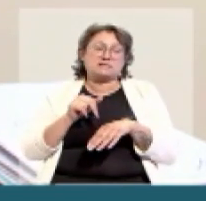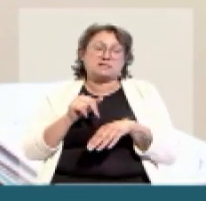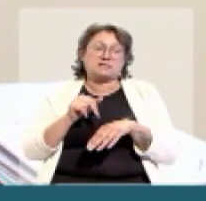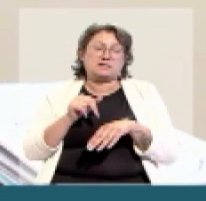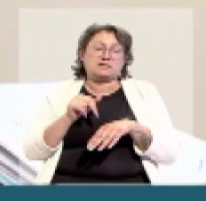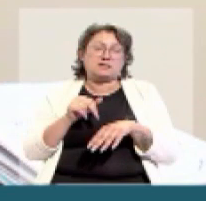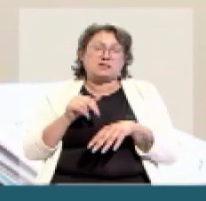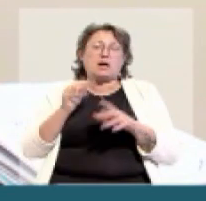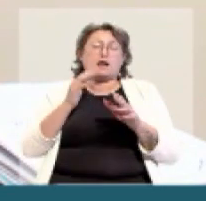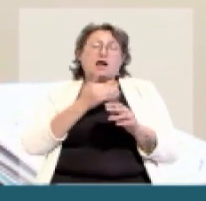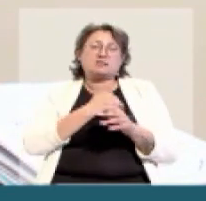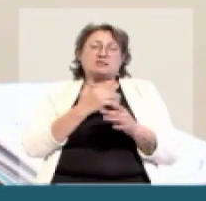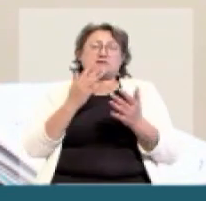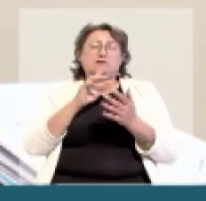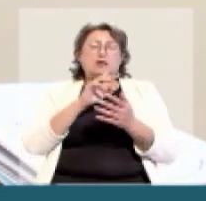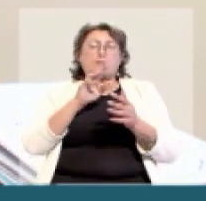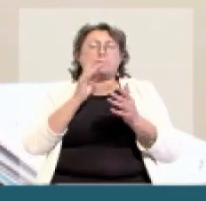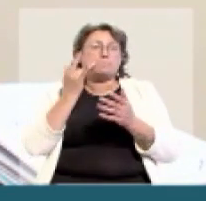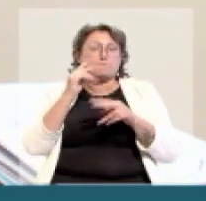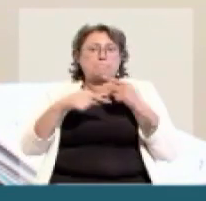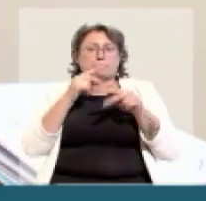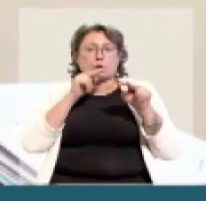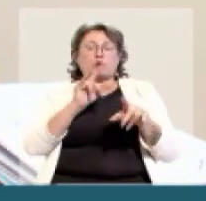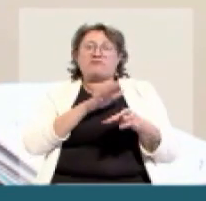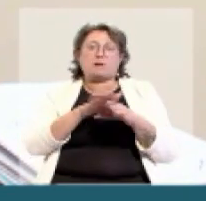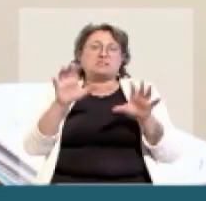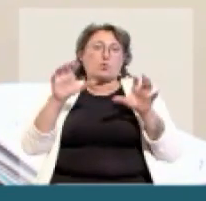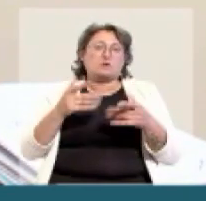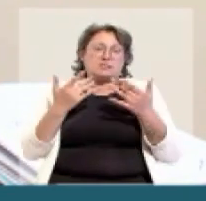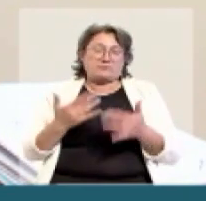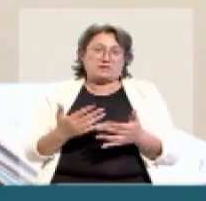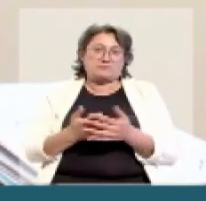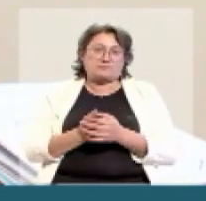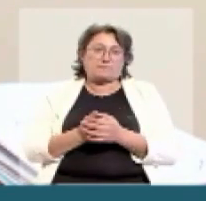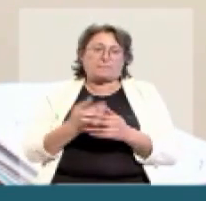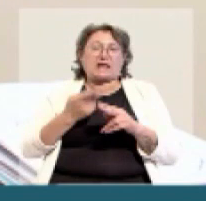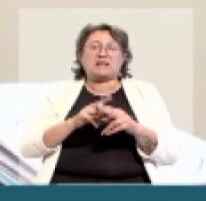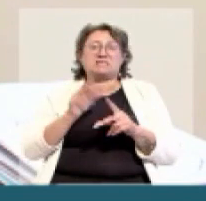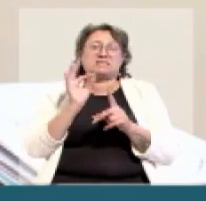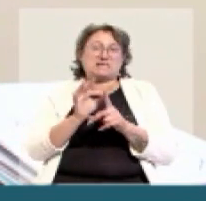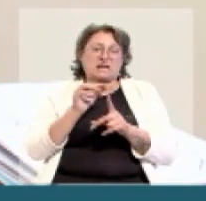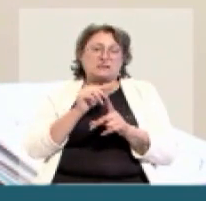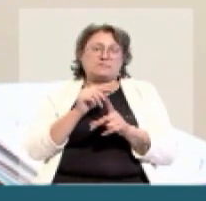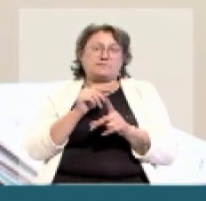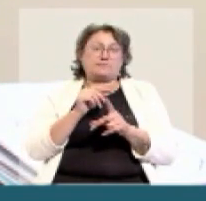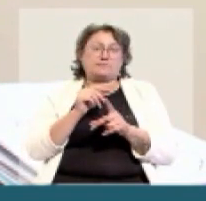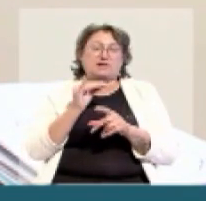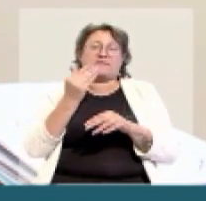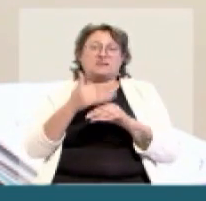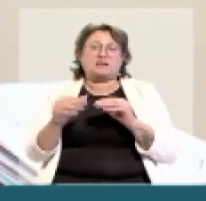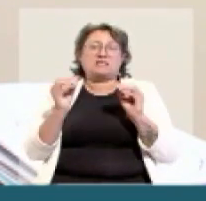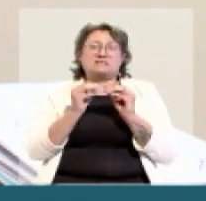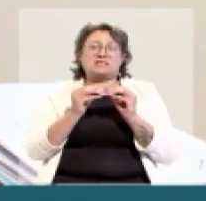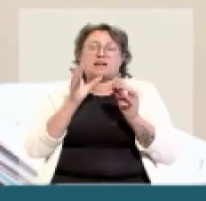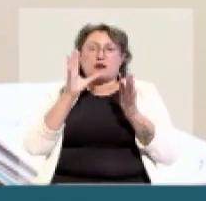намерена взять под контроль осужденных, не выполняющих законные требования. Для этой цели выделено